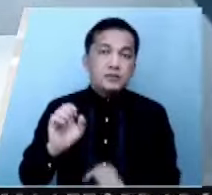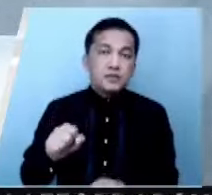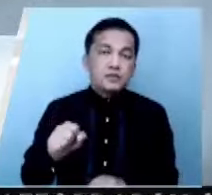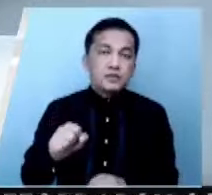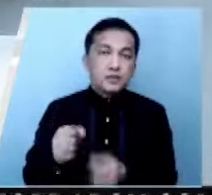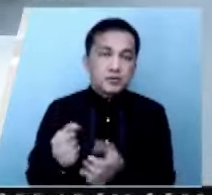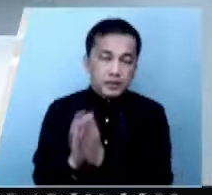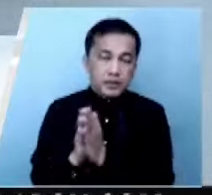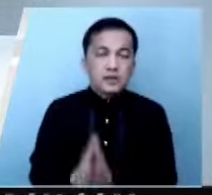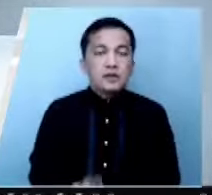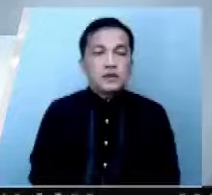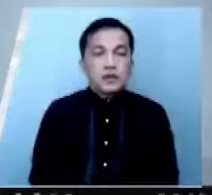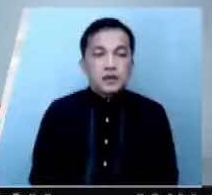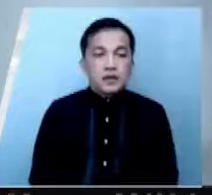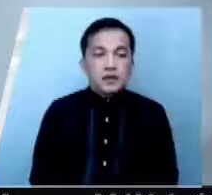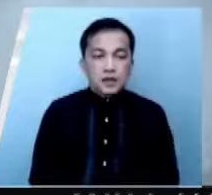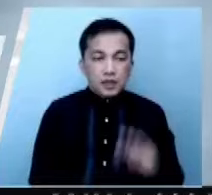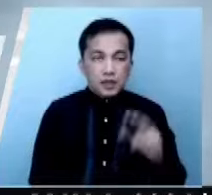NFA,